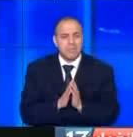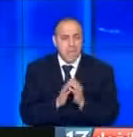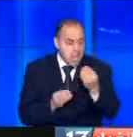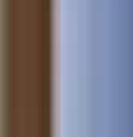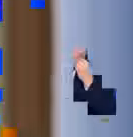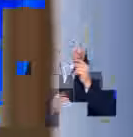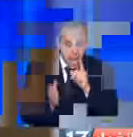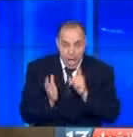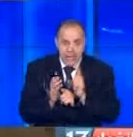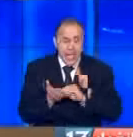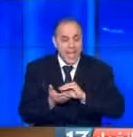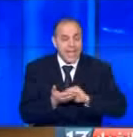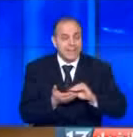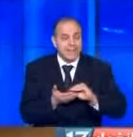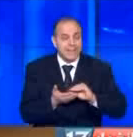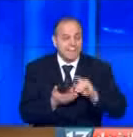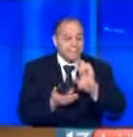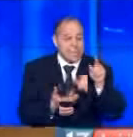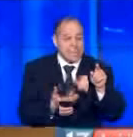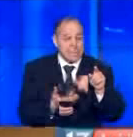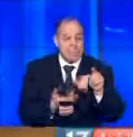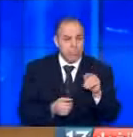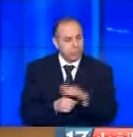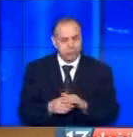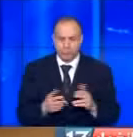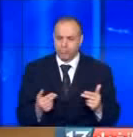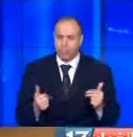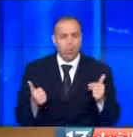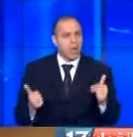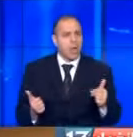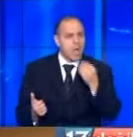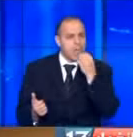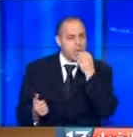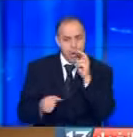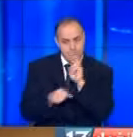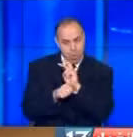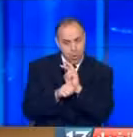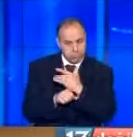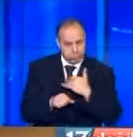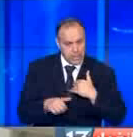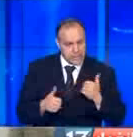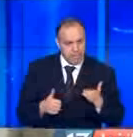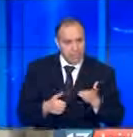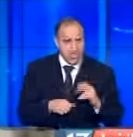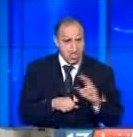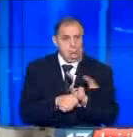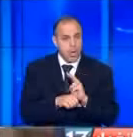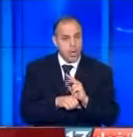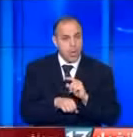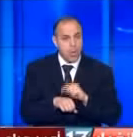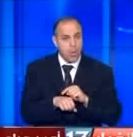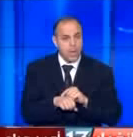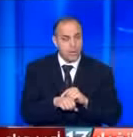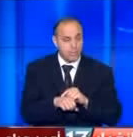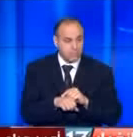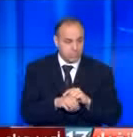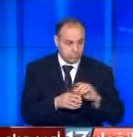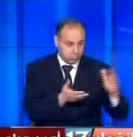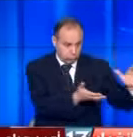المواد اللي جينا الفيتيرينير موجود معنا، يعني المسؤولة على النظافة